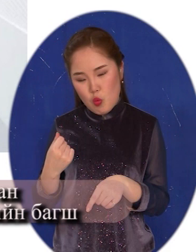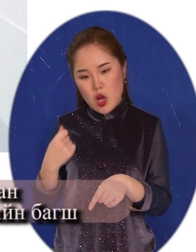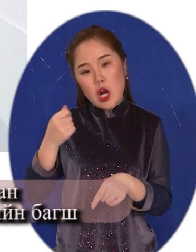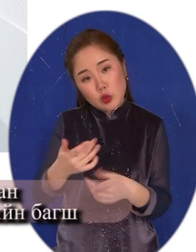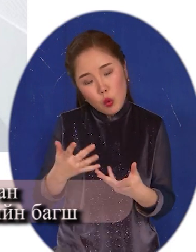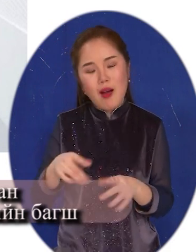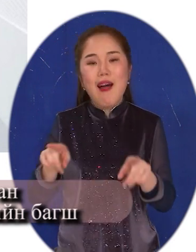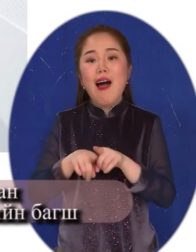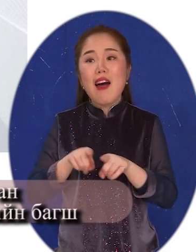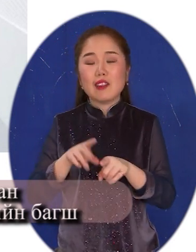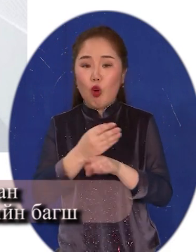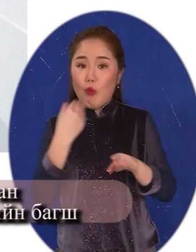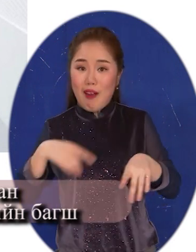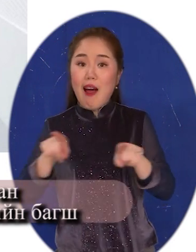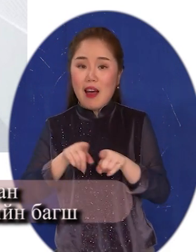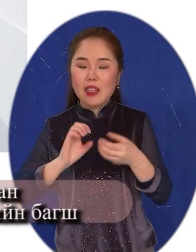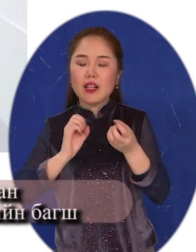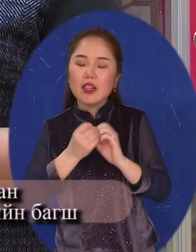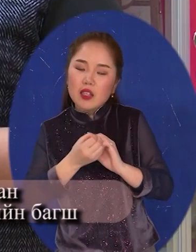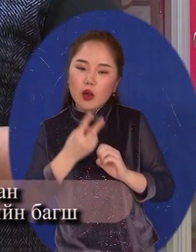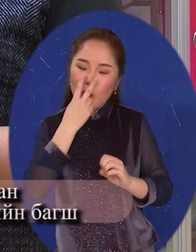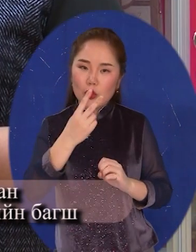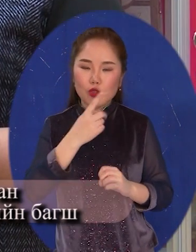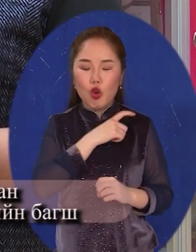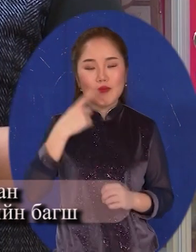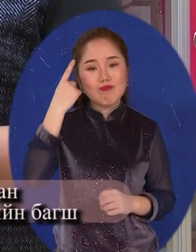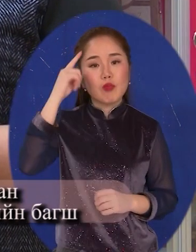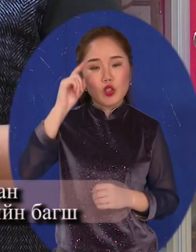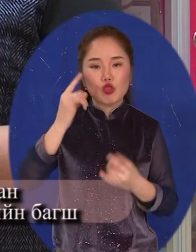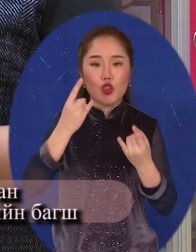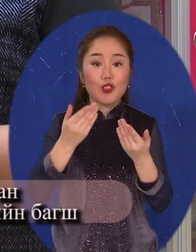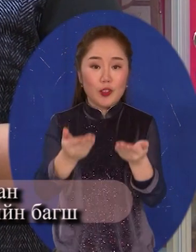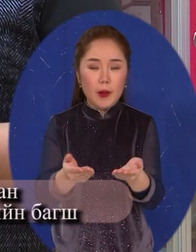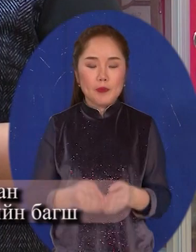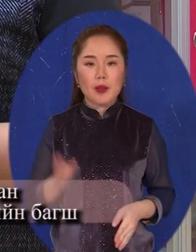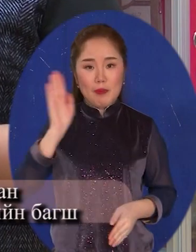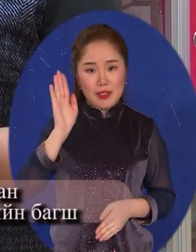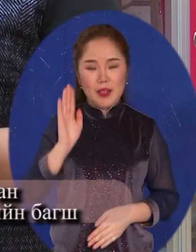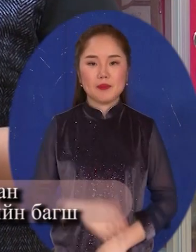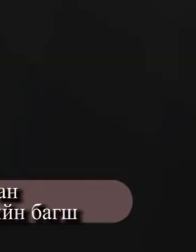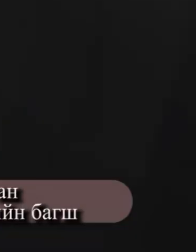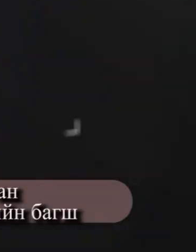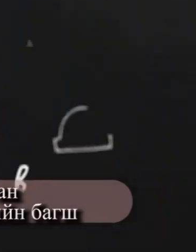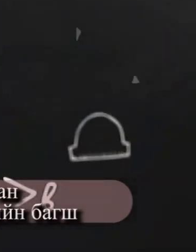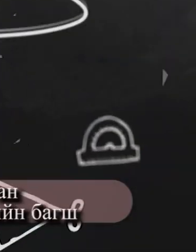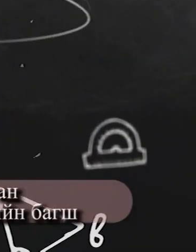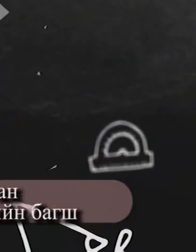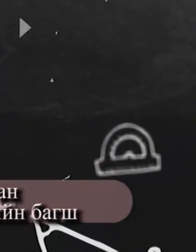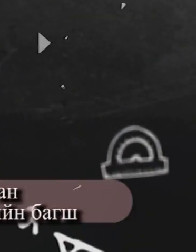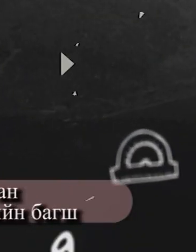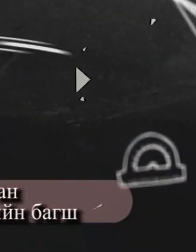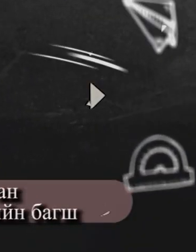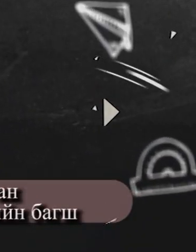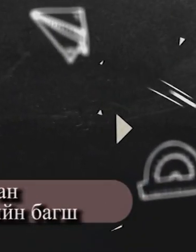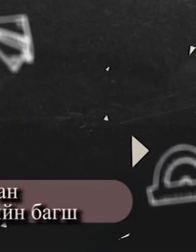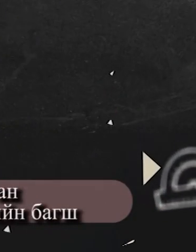бар еді, неше төгірік қалады деген сияқты өздерің есеп құрастырып ойнаңдар. Сау болыңдар, балалар.